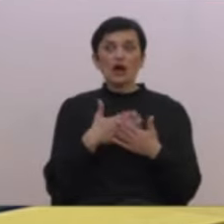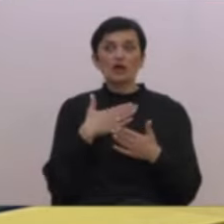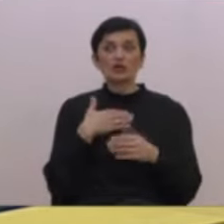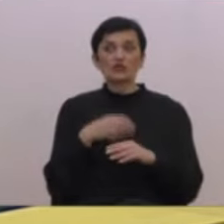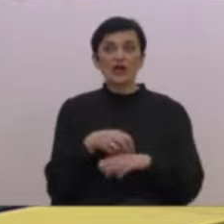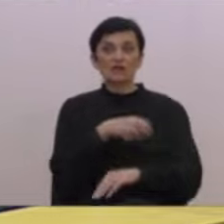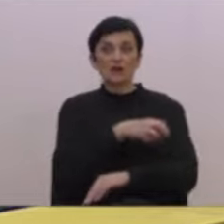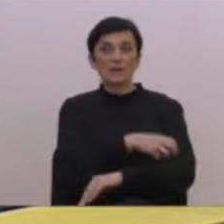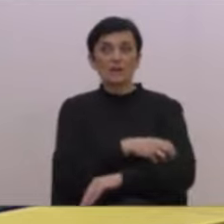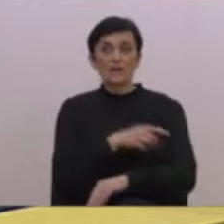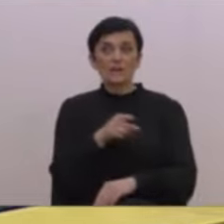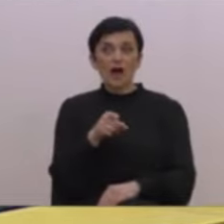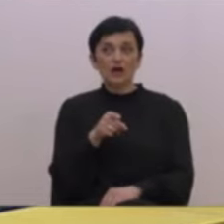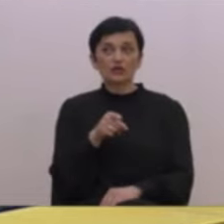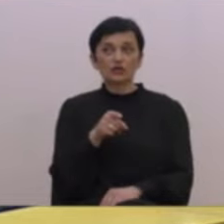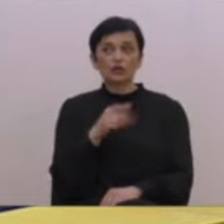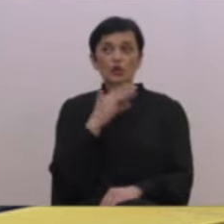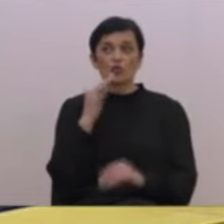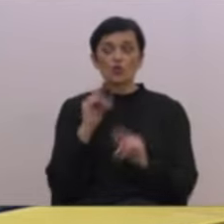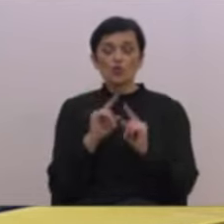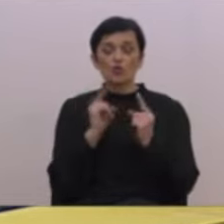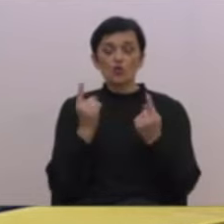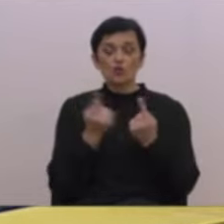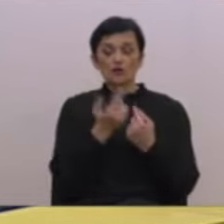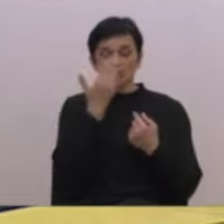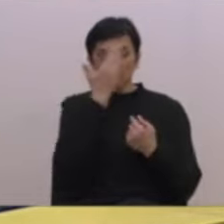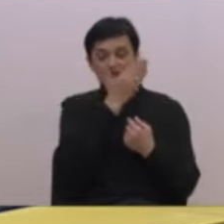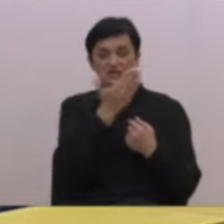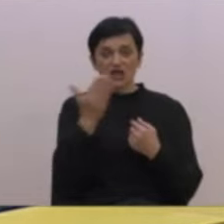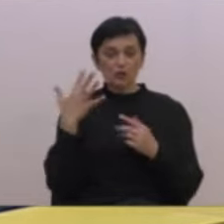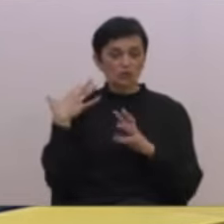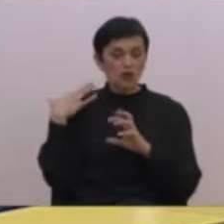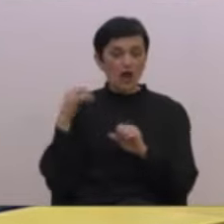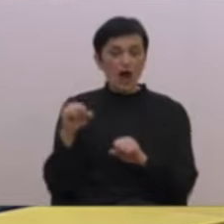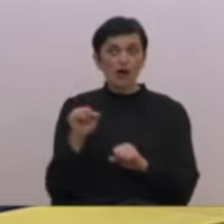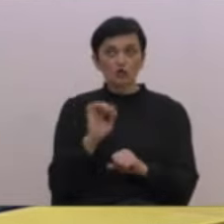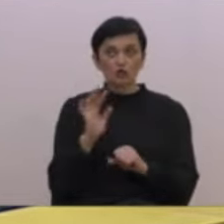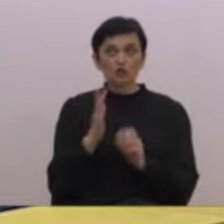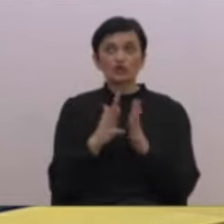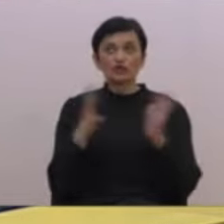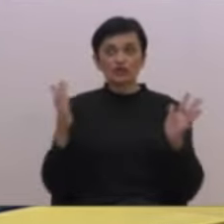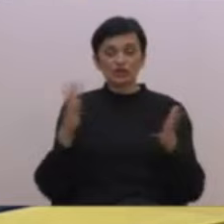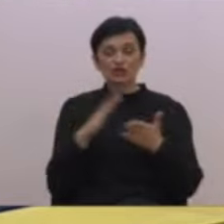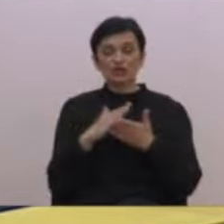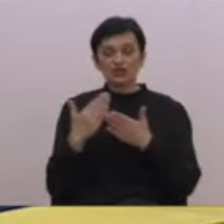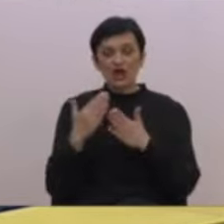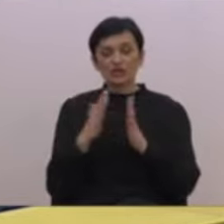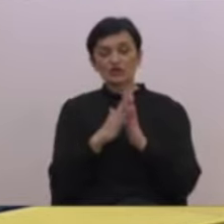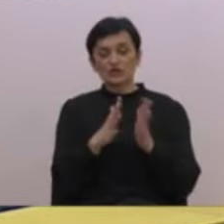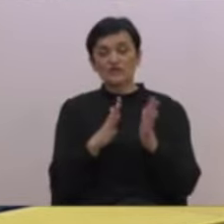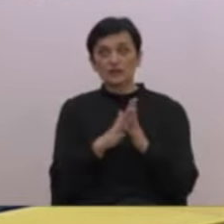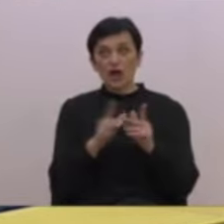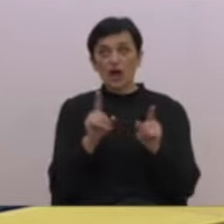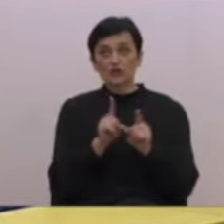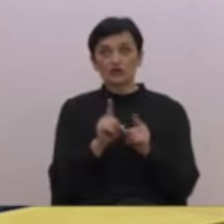partea umbrale sub asta, să zic că au de bisa, Tidi nacelii glanzhaus. Ai am zis,